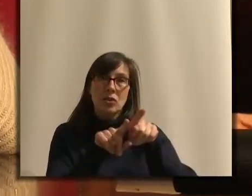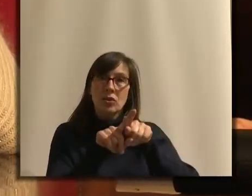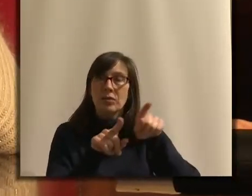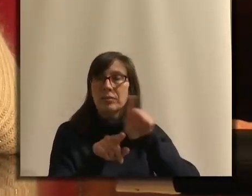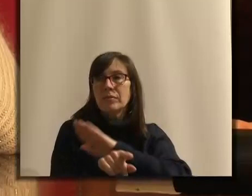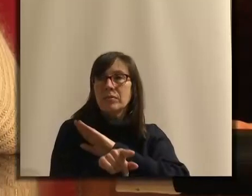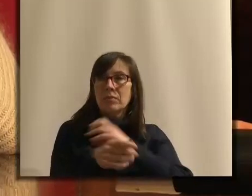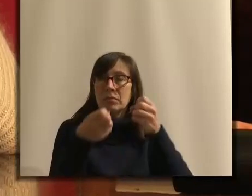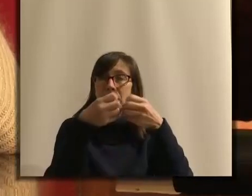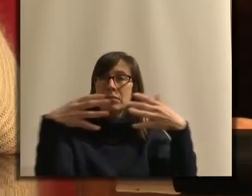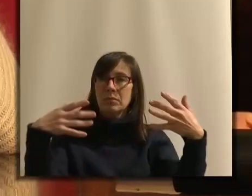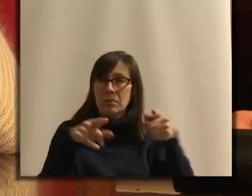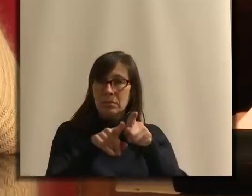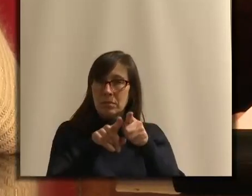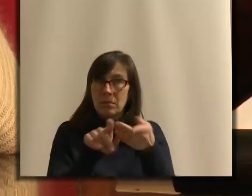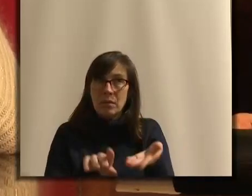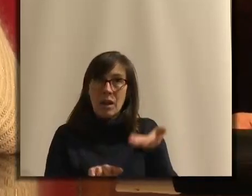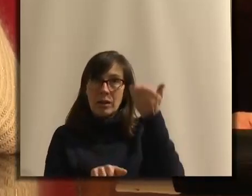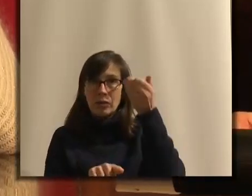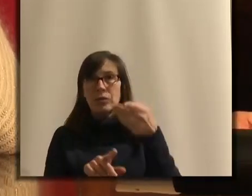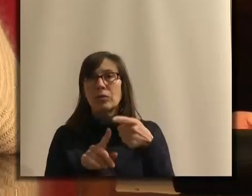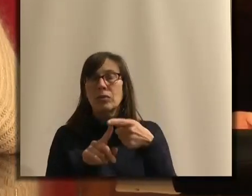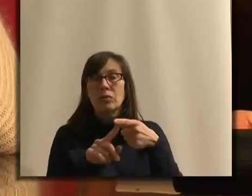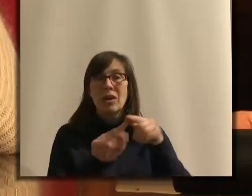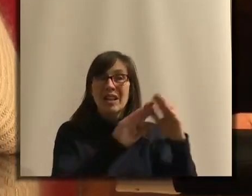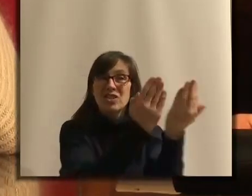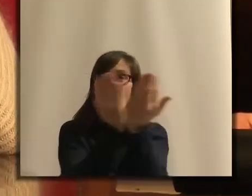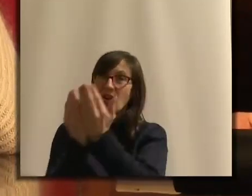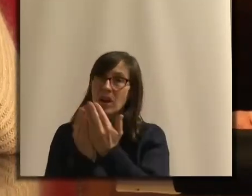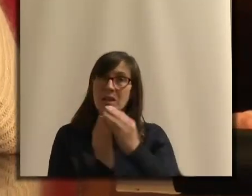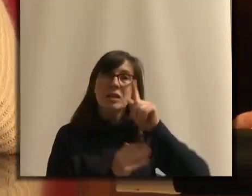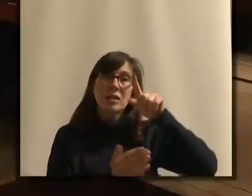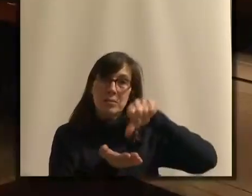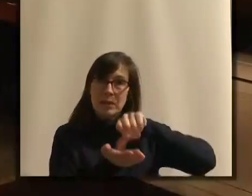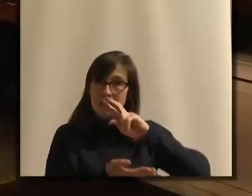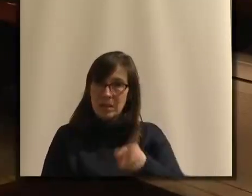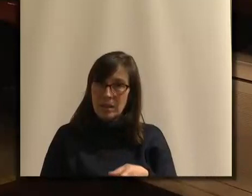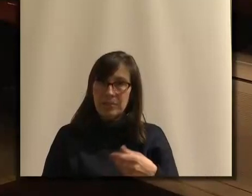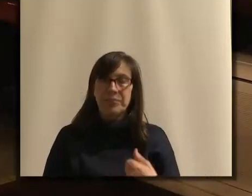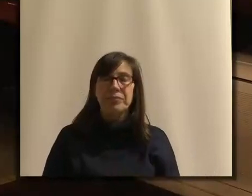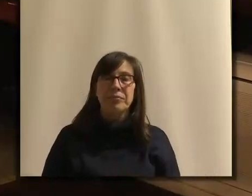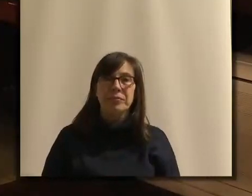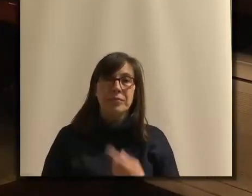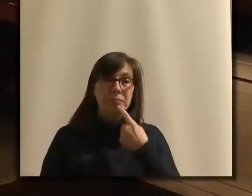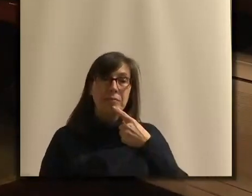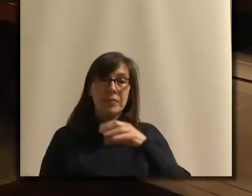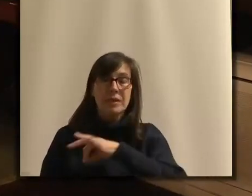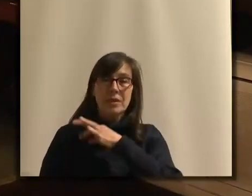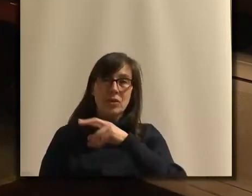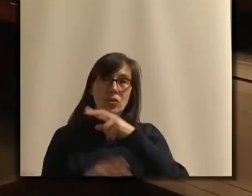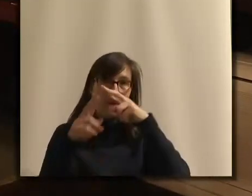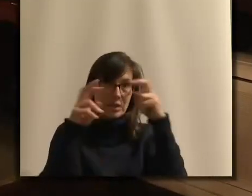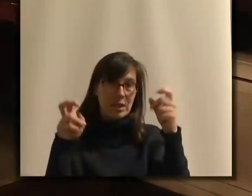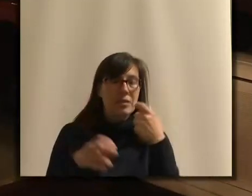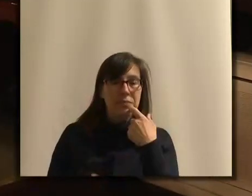d'autoconsum, Escola Joaquim Salaric, la Guàrdia Urbana, Escola de la Sínia i Vic Centre. Senyor Castells. Sí, doncs sumant-nos ja en